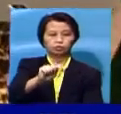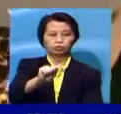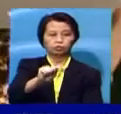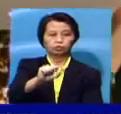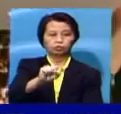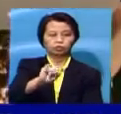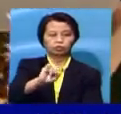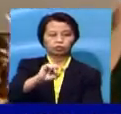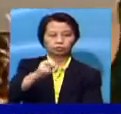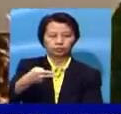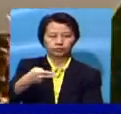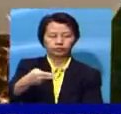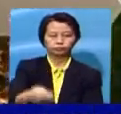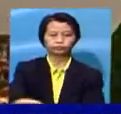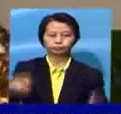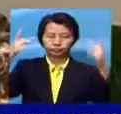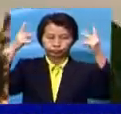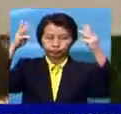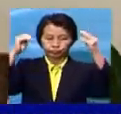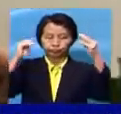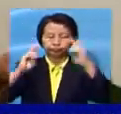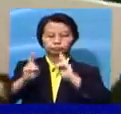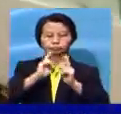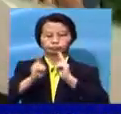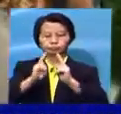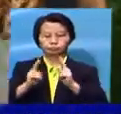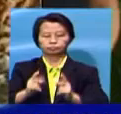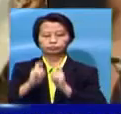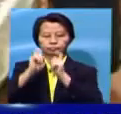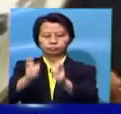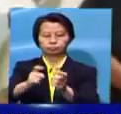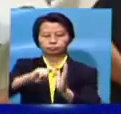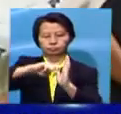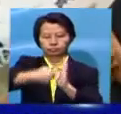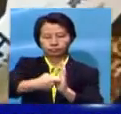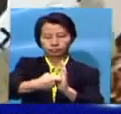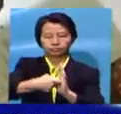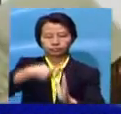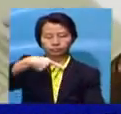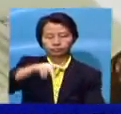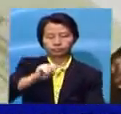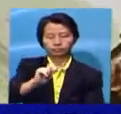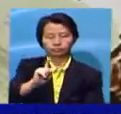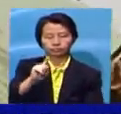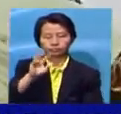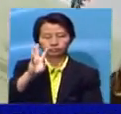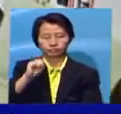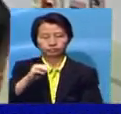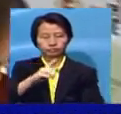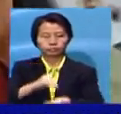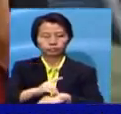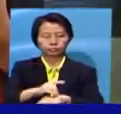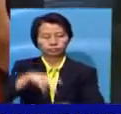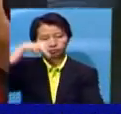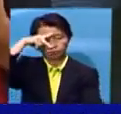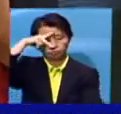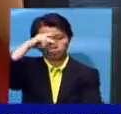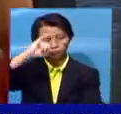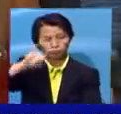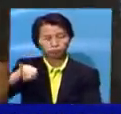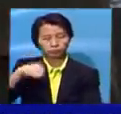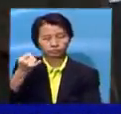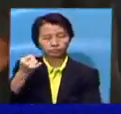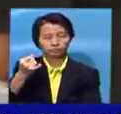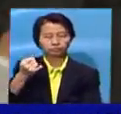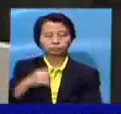sel Perdana Menteri berucap majis penyahanci PPA 1m selasih di print 17 Putrajaya